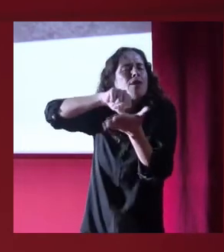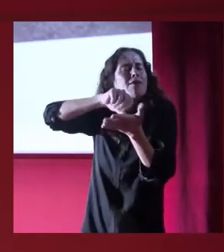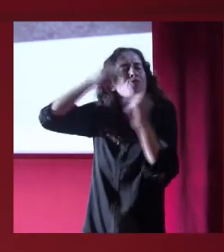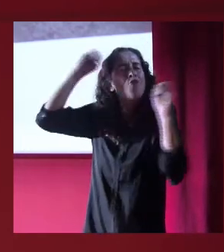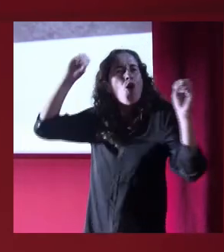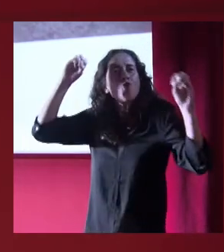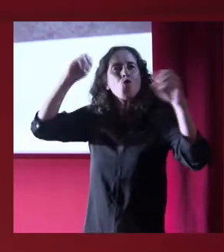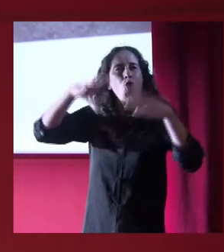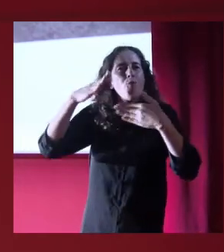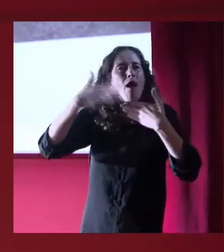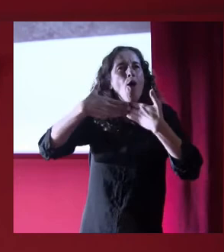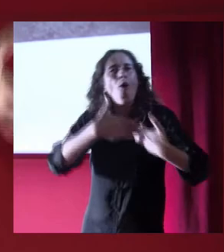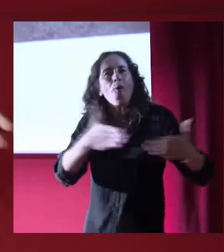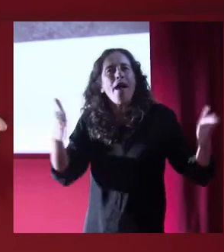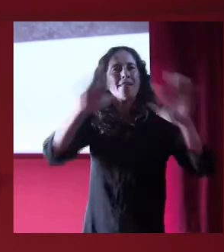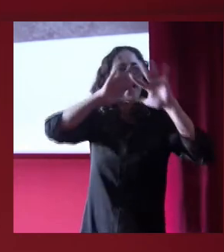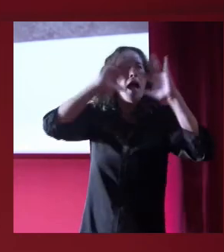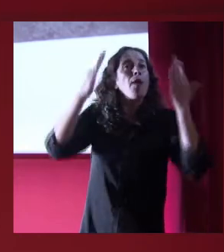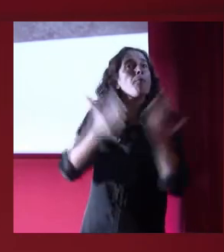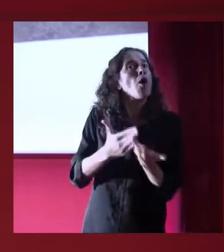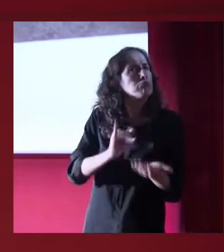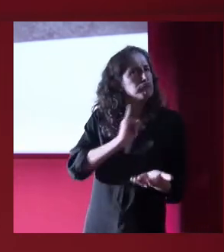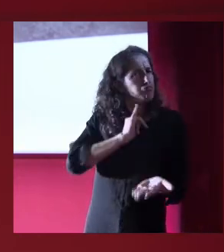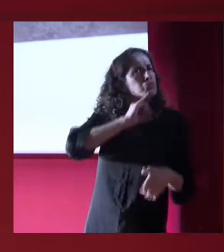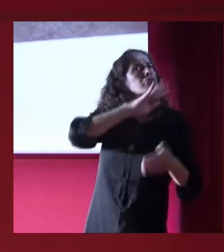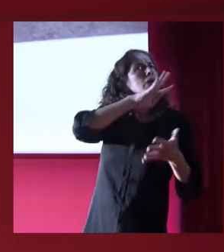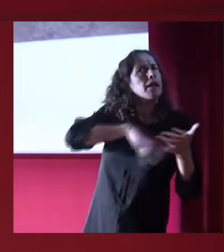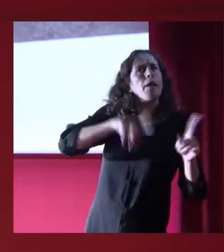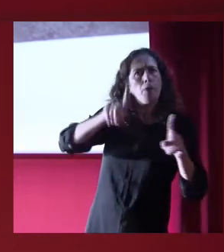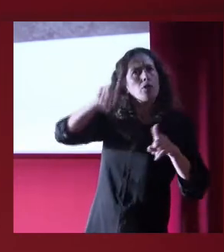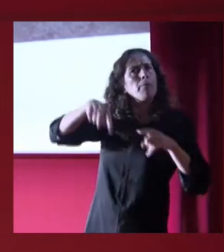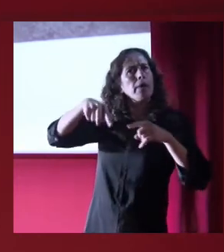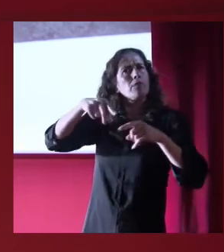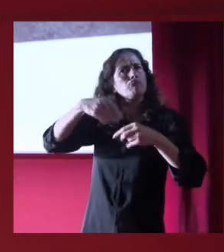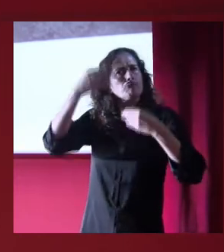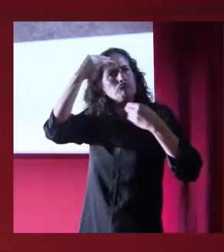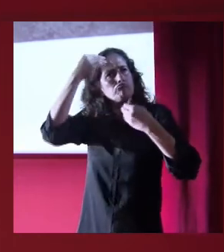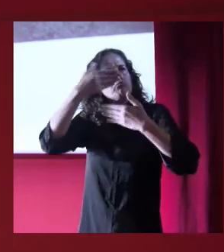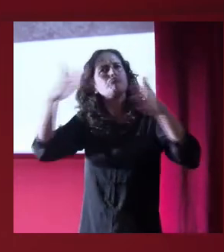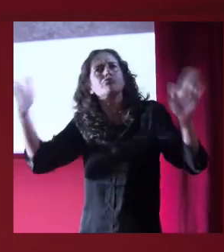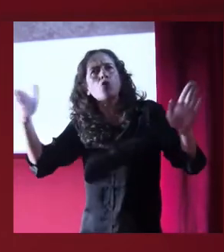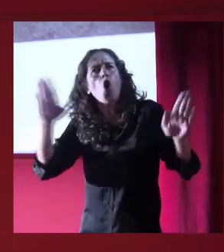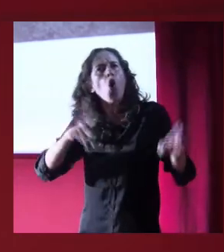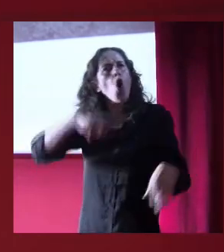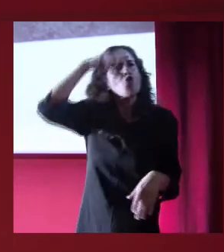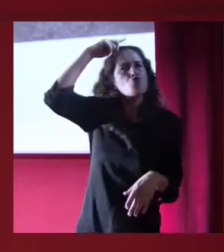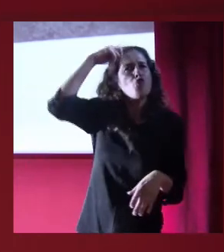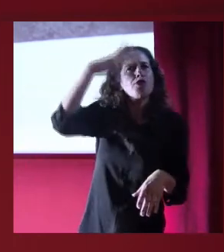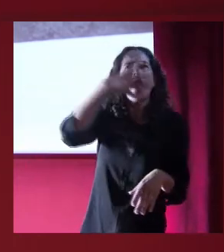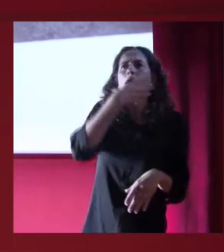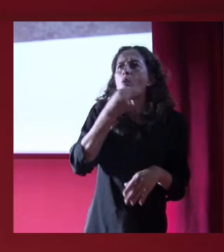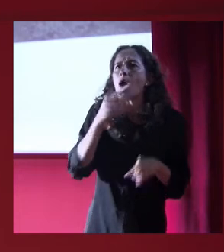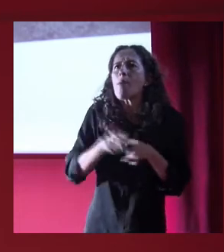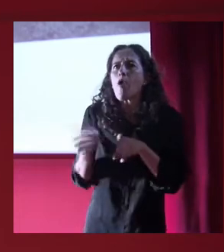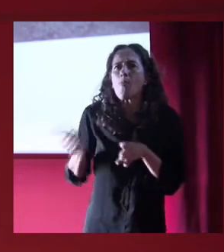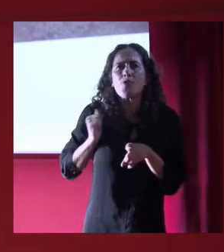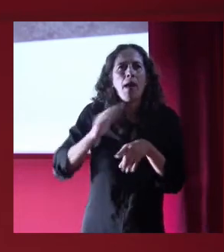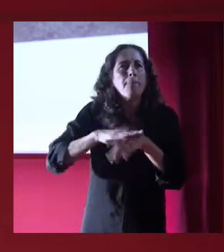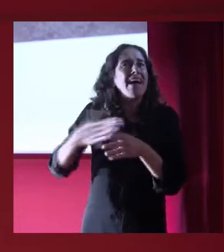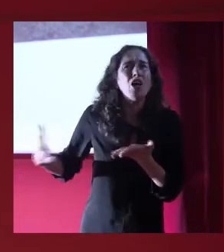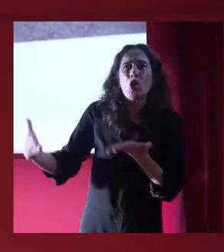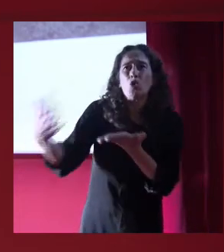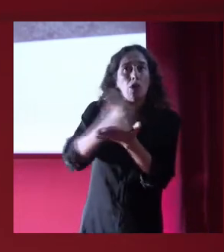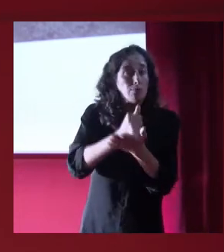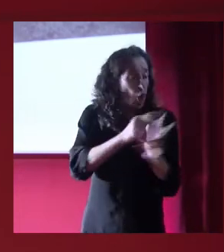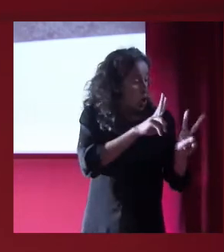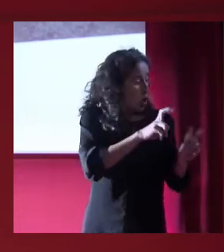lluminosa i oberta al món, catalana i cosmopolita, culta i guapa. Una ciutat d'oportunitats per a tothom, els que ja hi érem